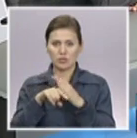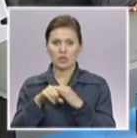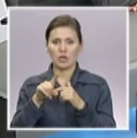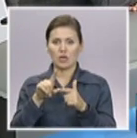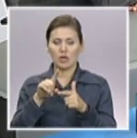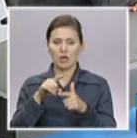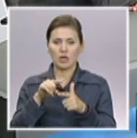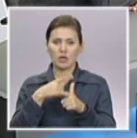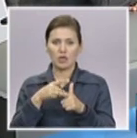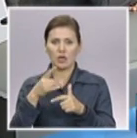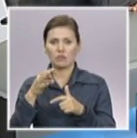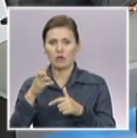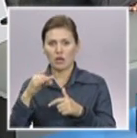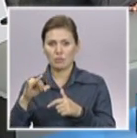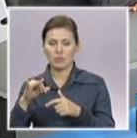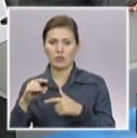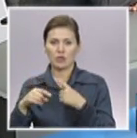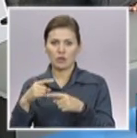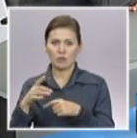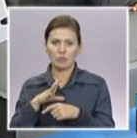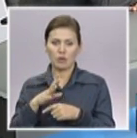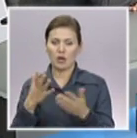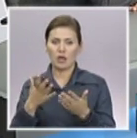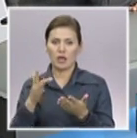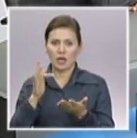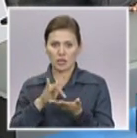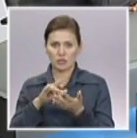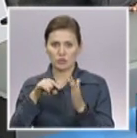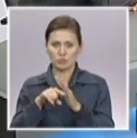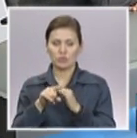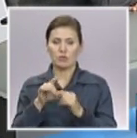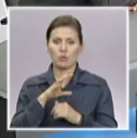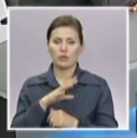Әл-Фараби даңғылы арқылы өтетін болады? Жоқ, қаланың ішімен. Қаланың ішімен қатынайтын болады, иә?